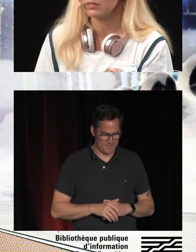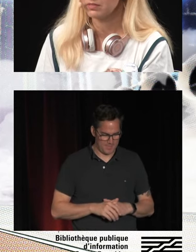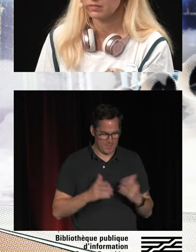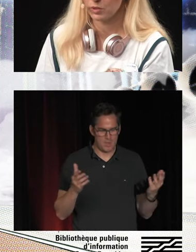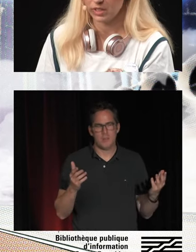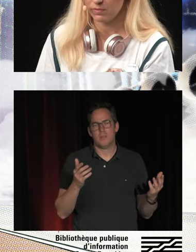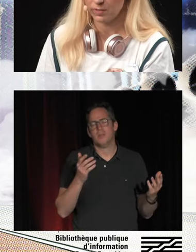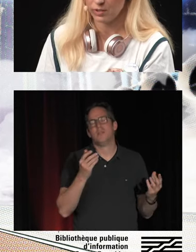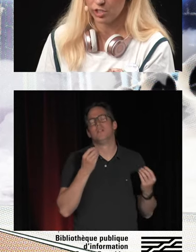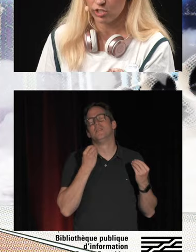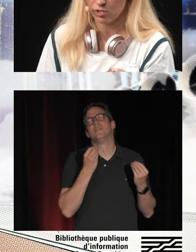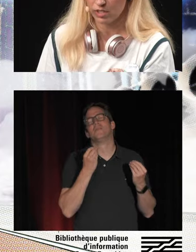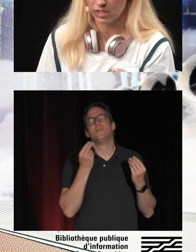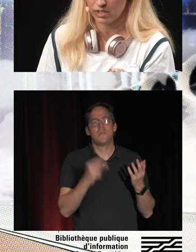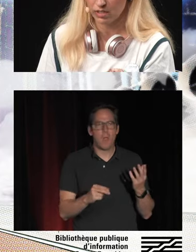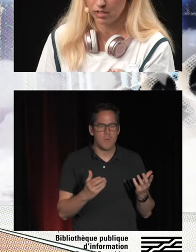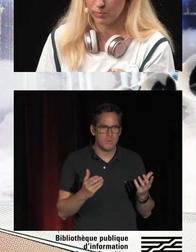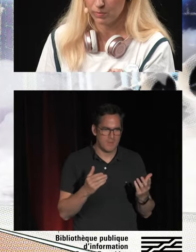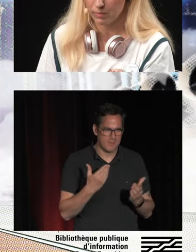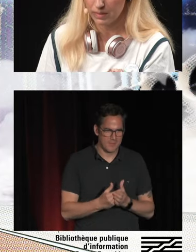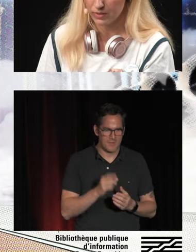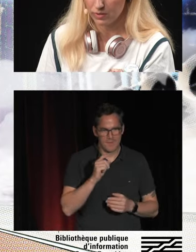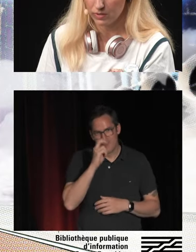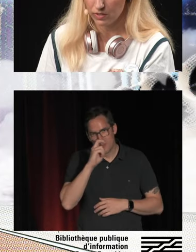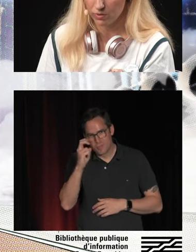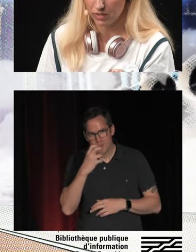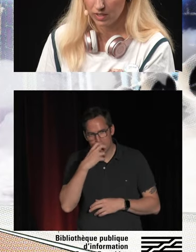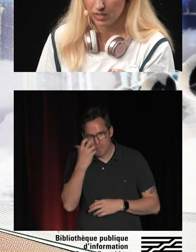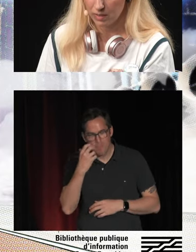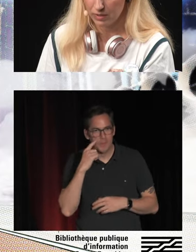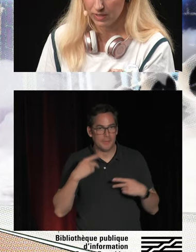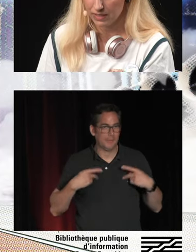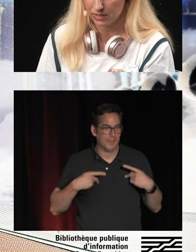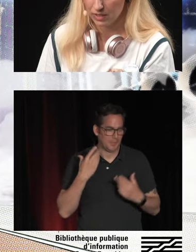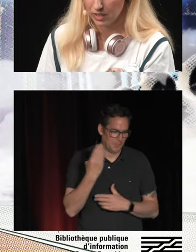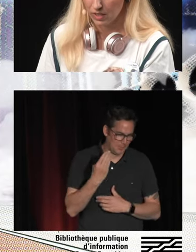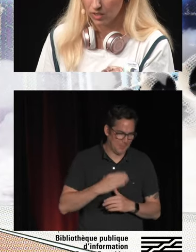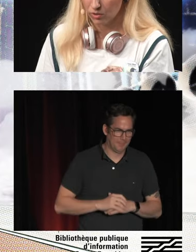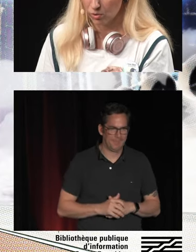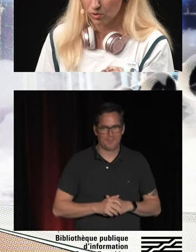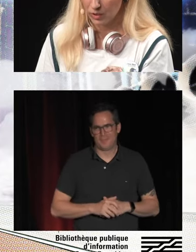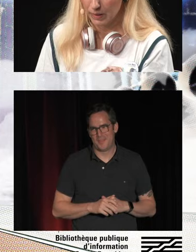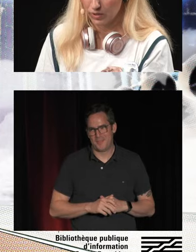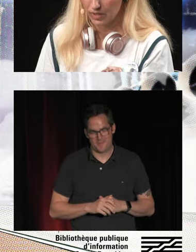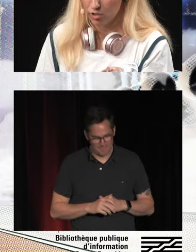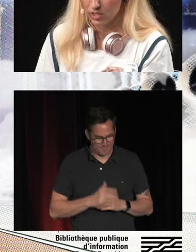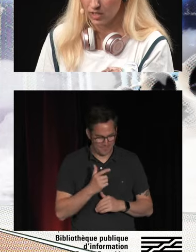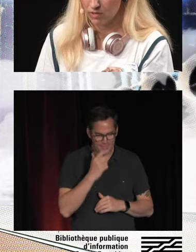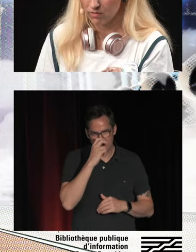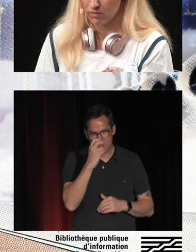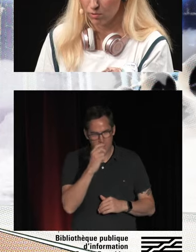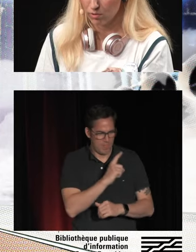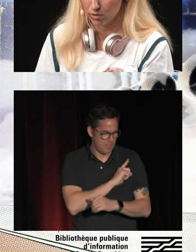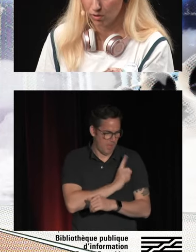Bah non ! Ok, il va falloir que j'aille chercher la pomme là-bas, parce que sinon, ça va pas le faire. Donc, on récupère de